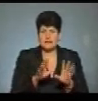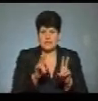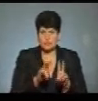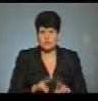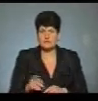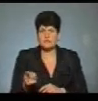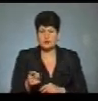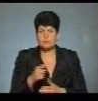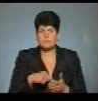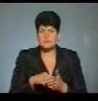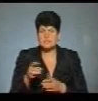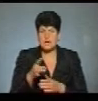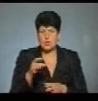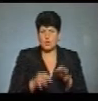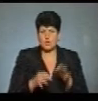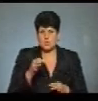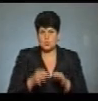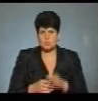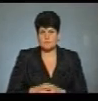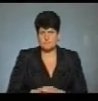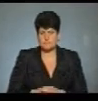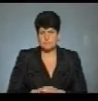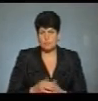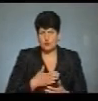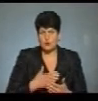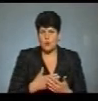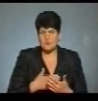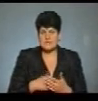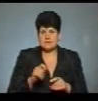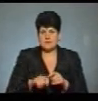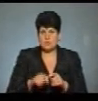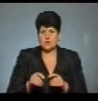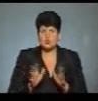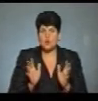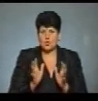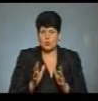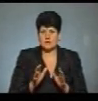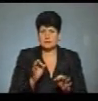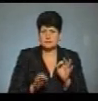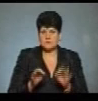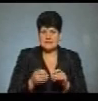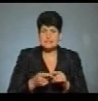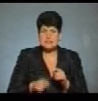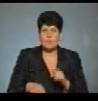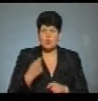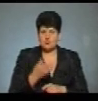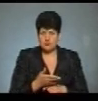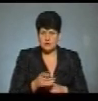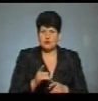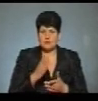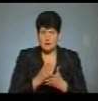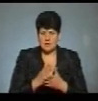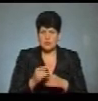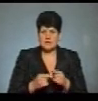у Тернопільський міськрайонний суд. Мною, як громадським інспектором з охорони довкілля, за дане правопорушення, що мало